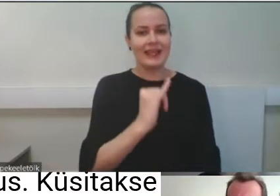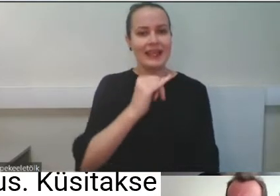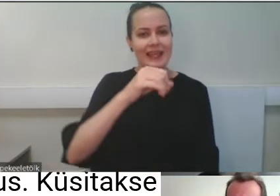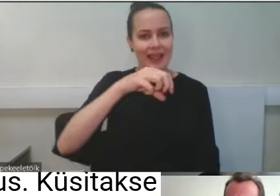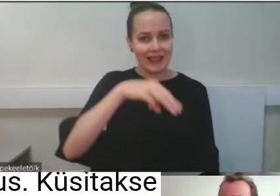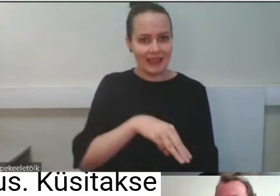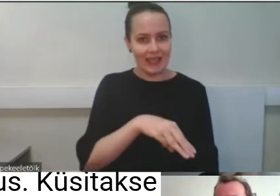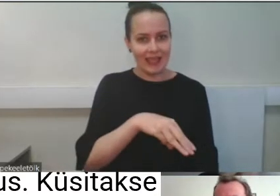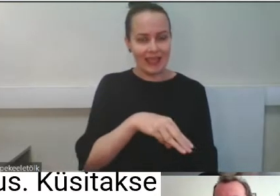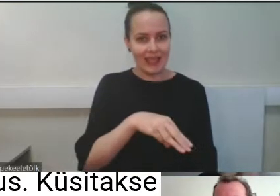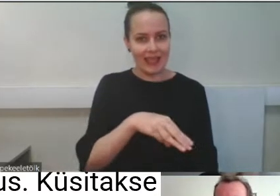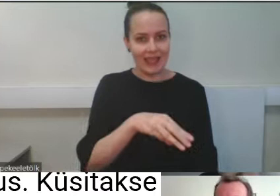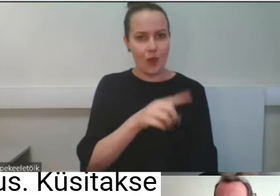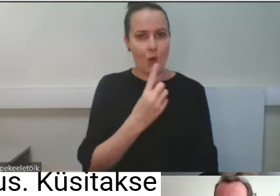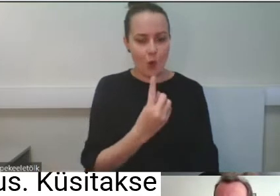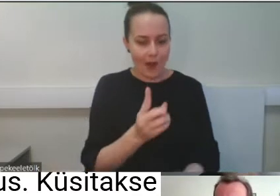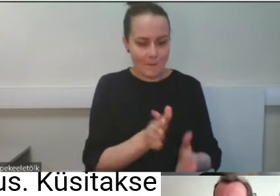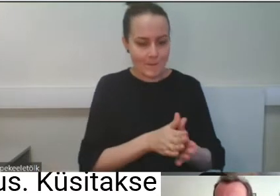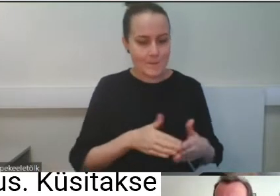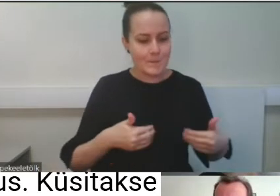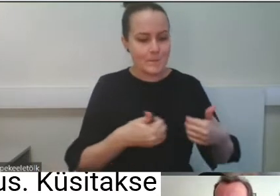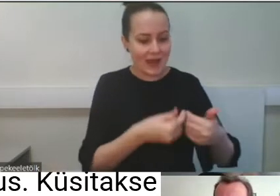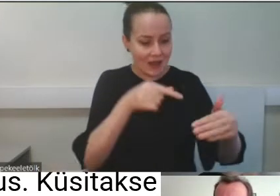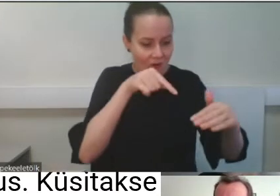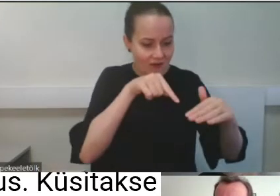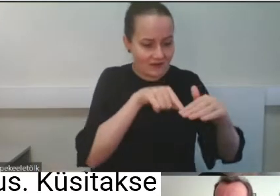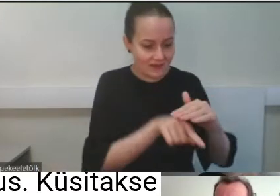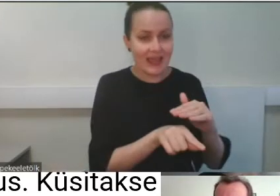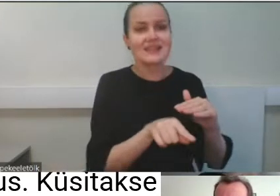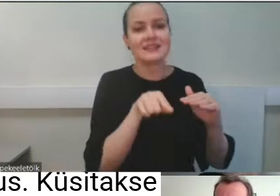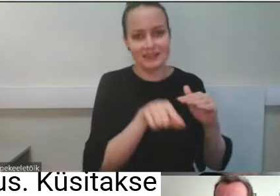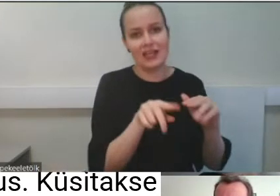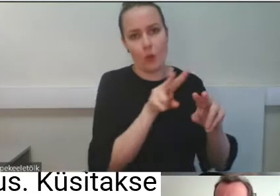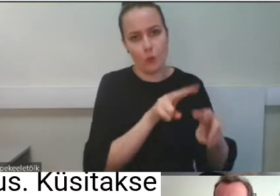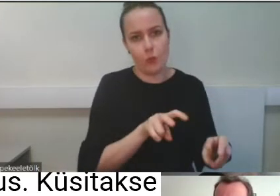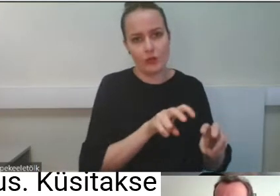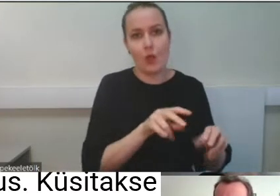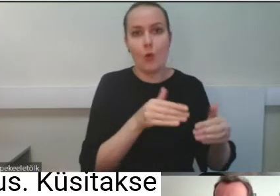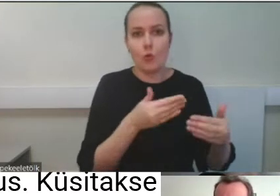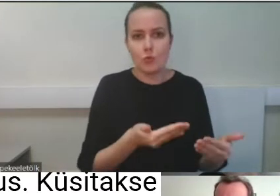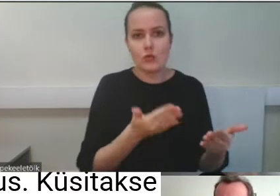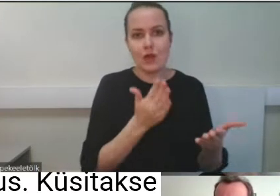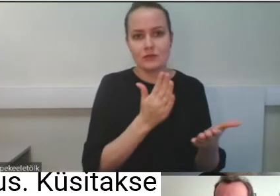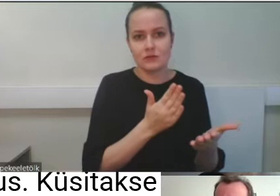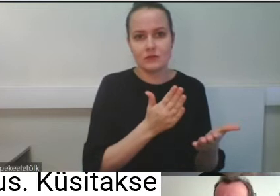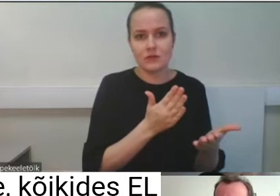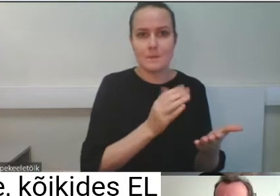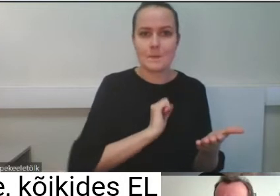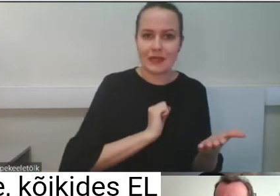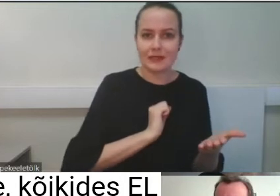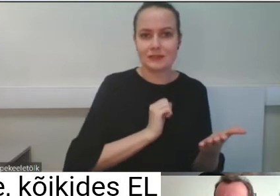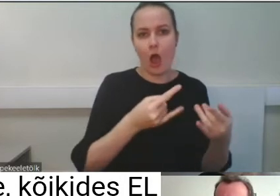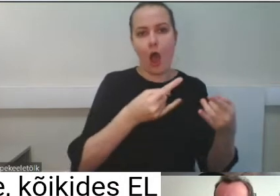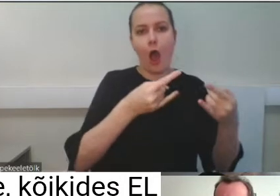nende esinemise kohta. Samuti kuivõrd kasutatakse erinevaid tervisejõuteenuseid. Nüüd võib edasi minna.